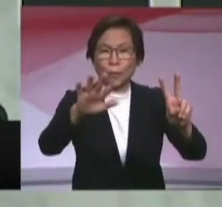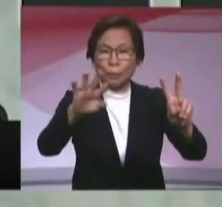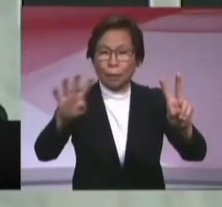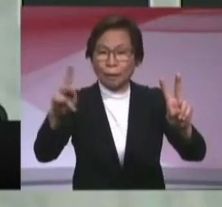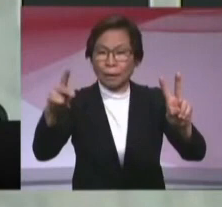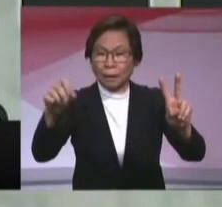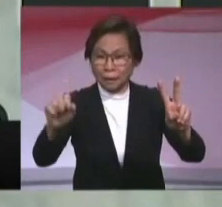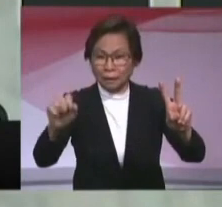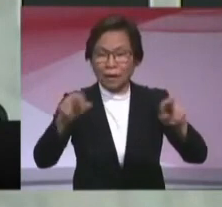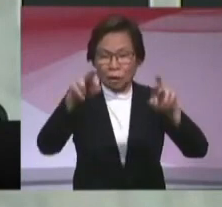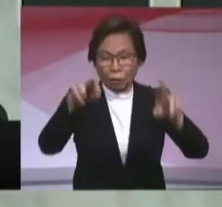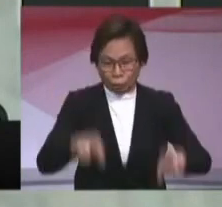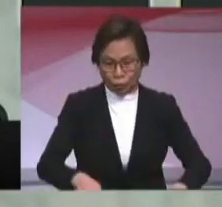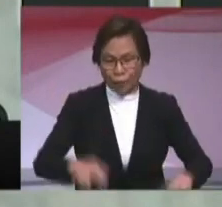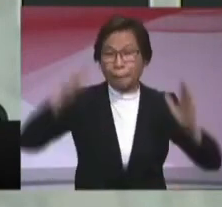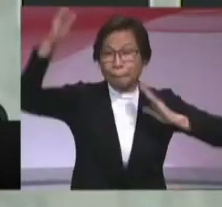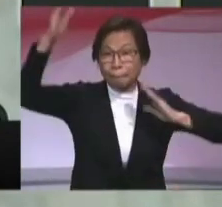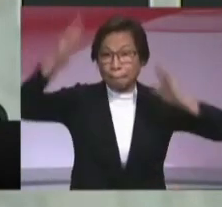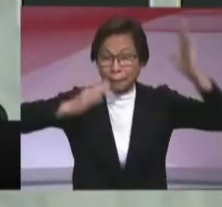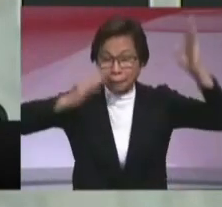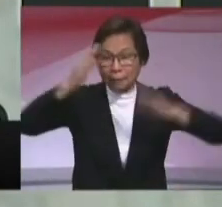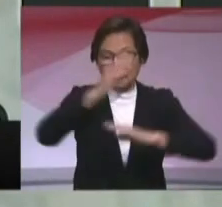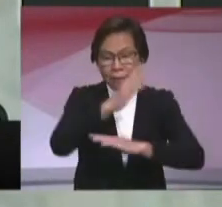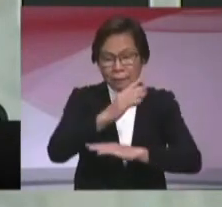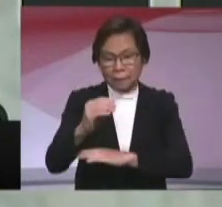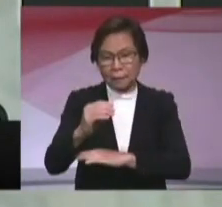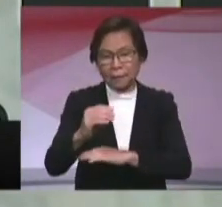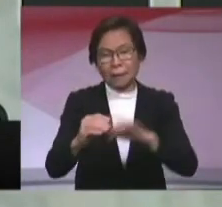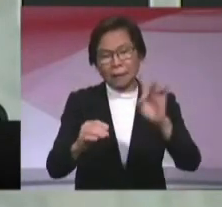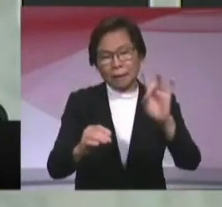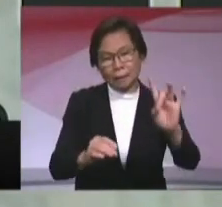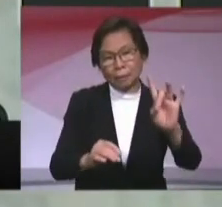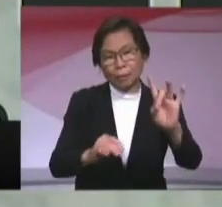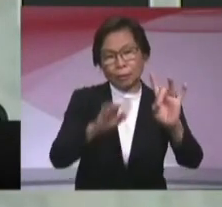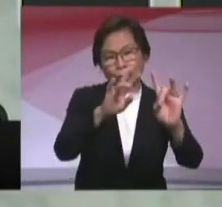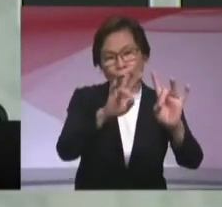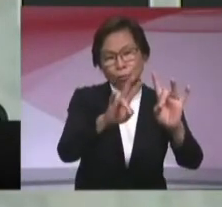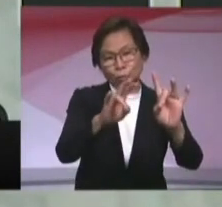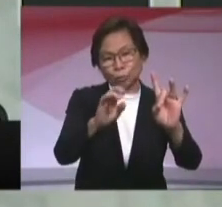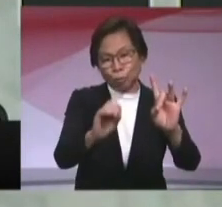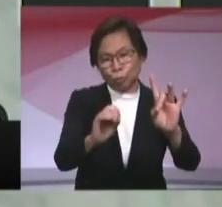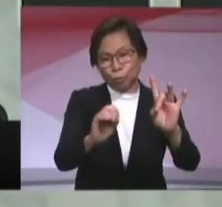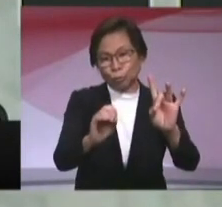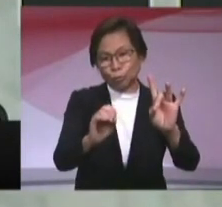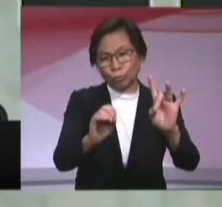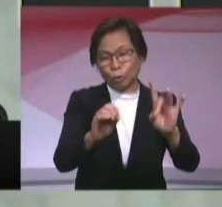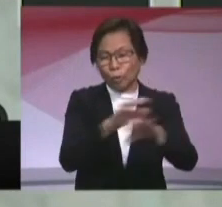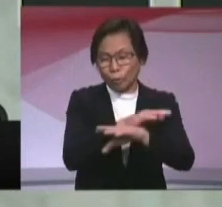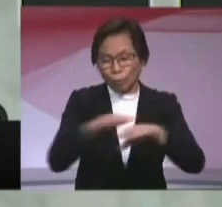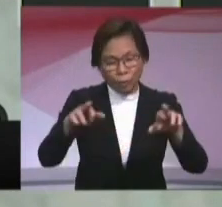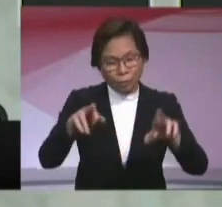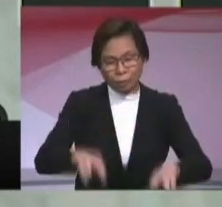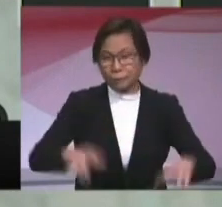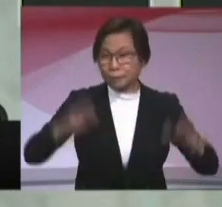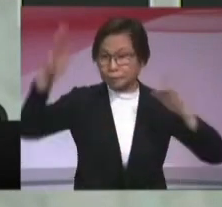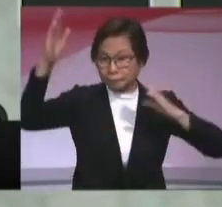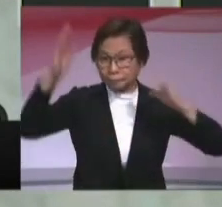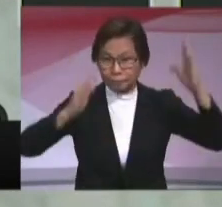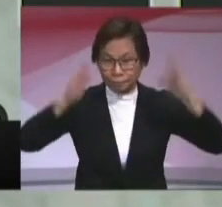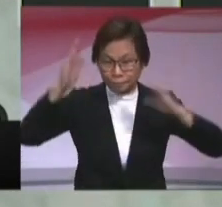2,754 kes adalah warga negara Malaysia, manakala 870 kes adalah bukan warga